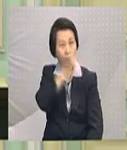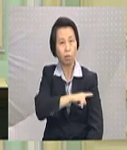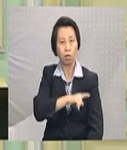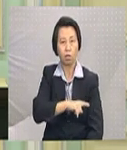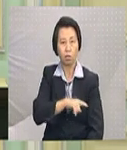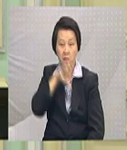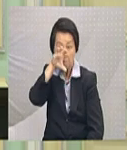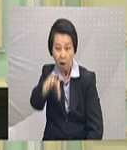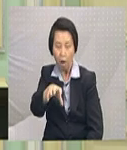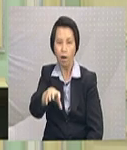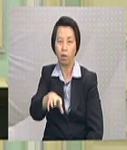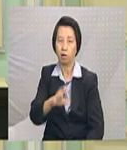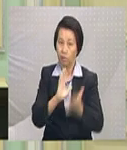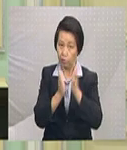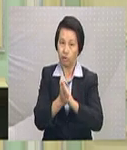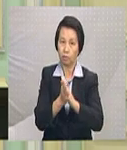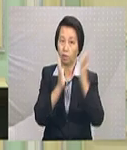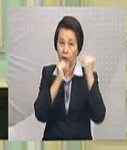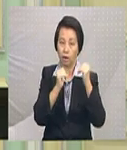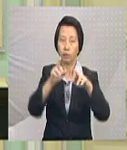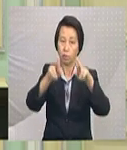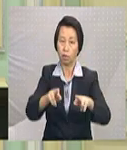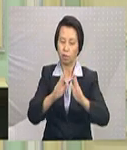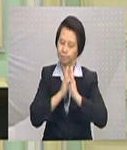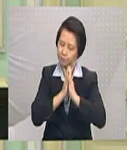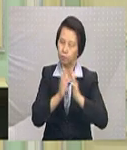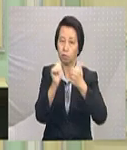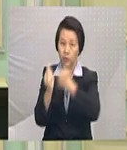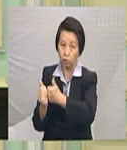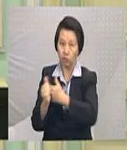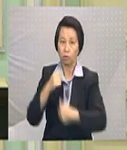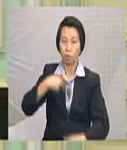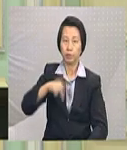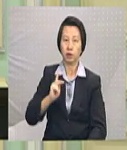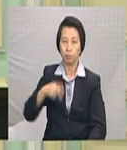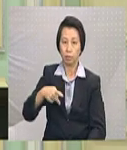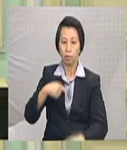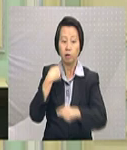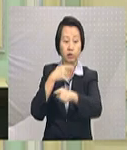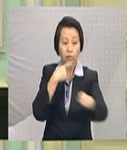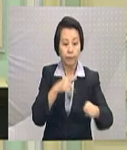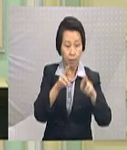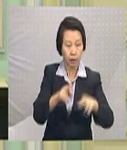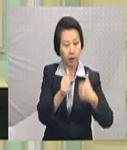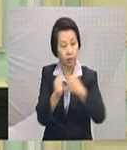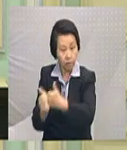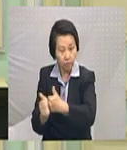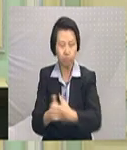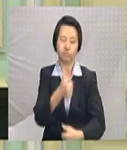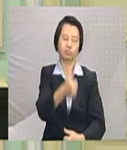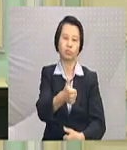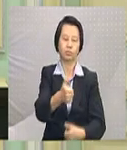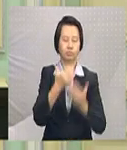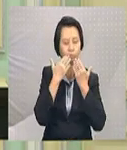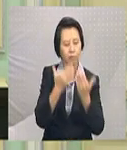supaya rakyat terus mematuhinya. Dan kepada yang patuh, saya bagi pihak kerajaan ingin mengucapkan setinggi-tinggi